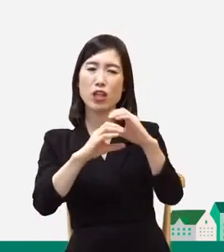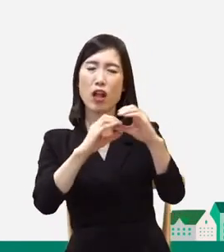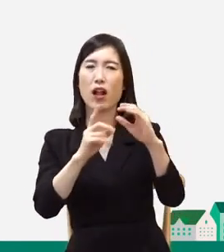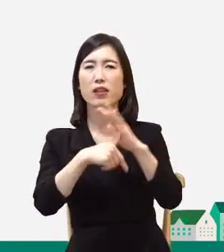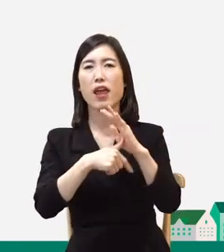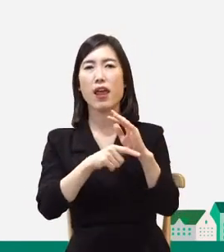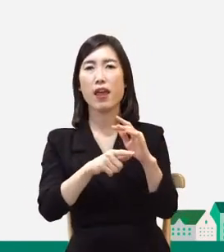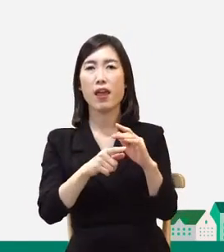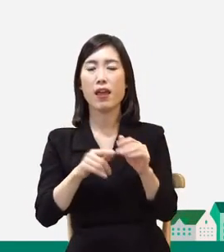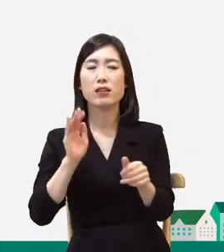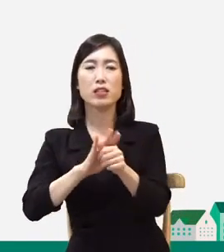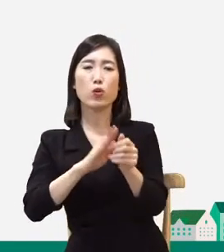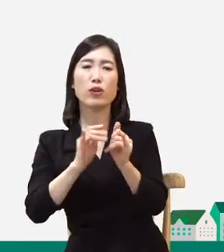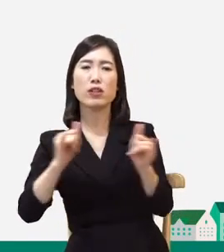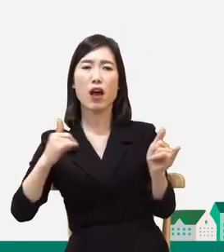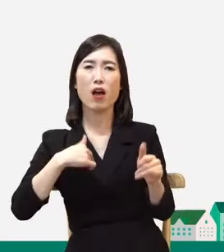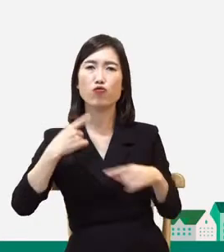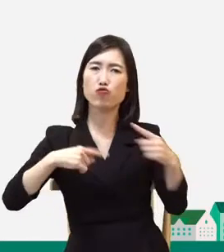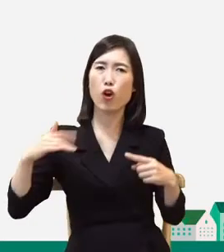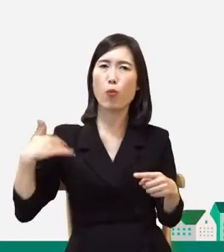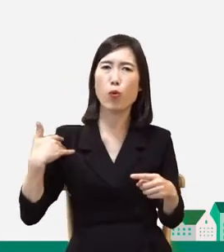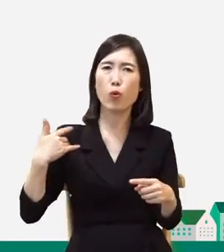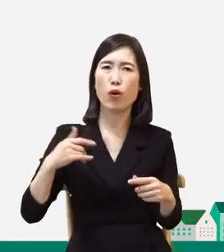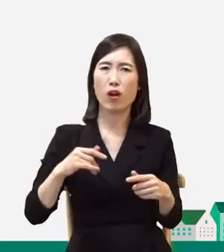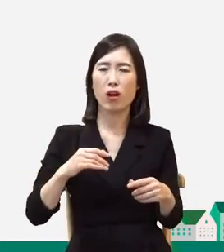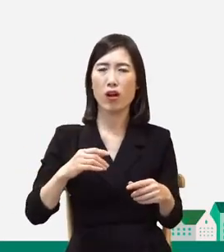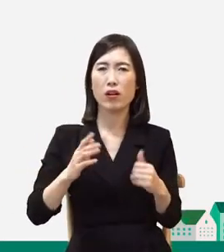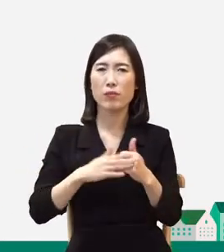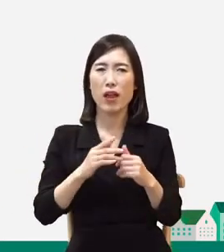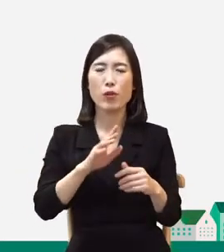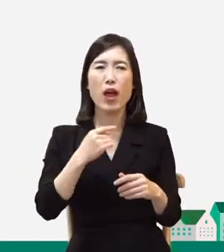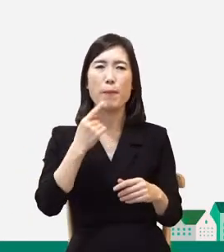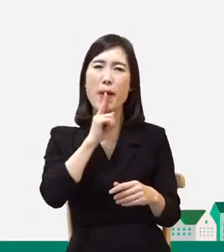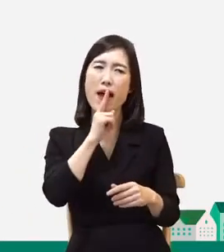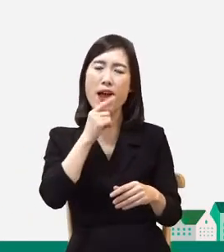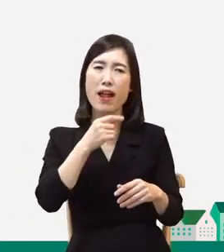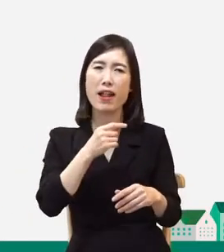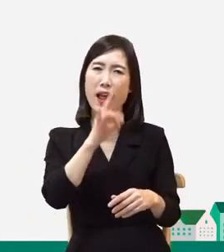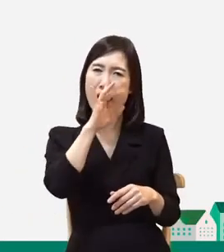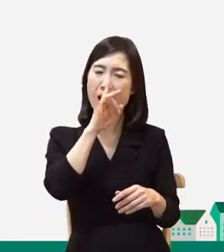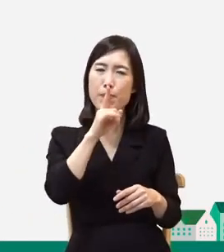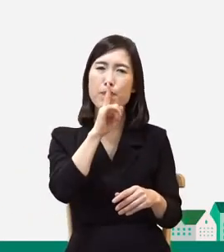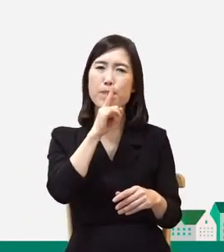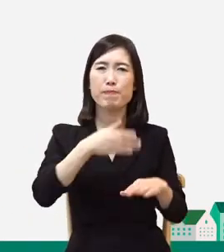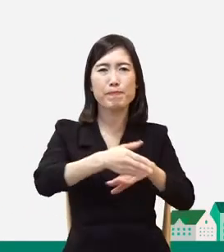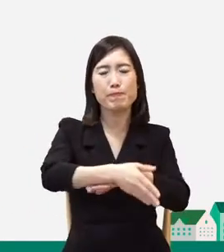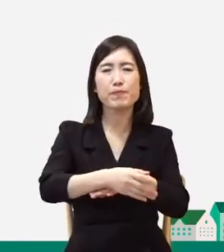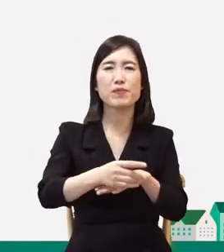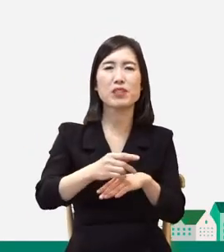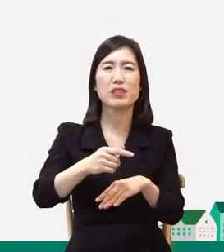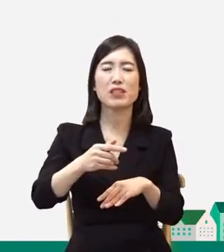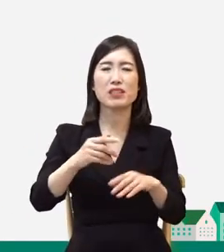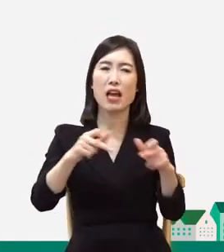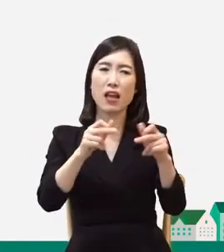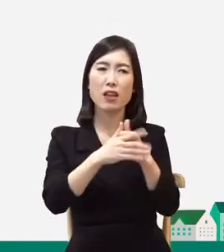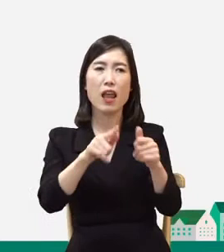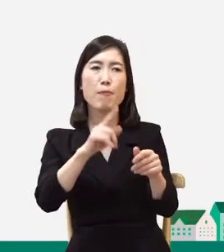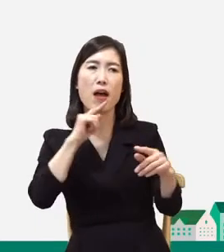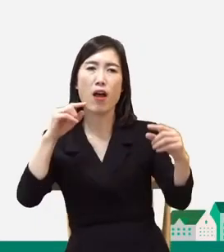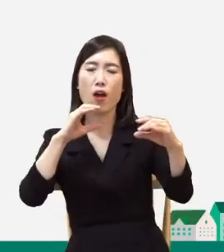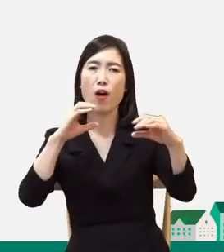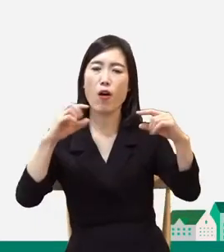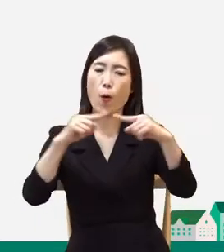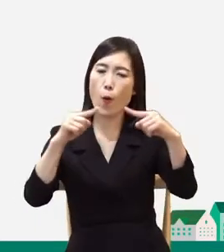역량이 상당한 구조이기 때문에 중증의 의사소통이 어려운 장애인분들을 지원하는 적절한 의사결정 지원제도가